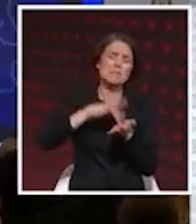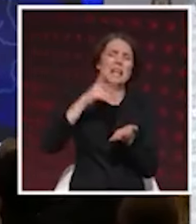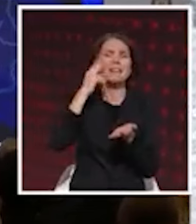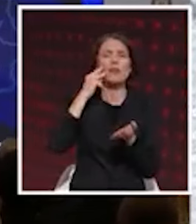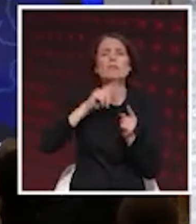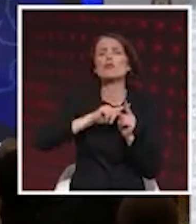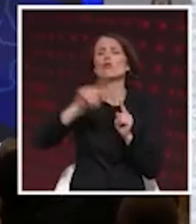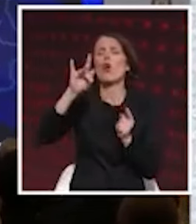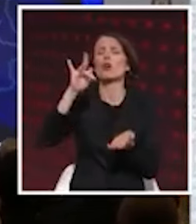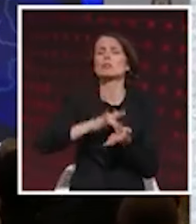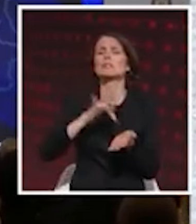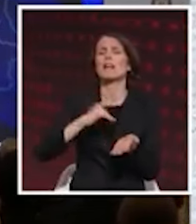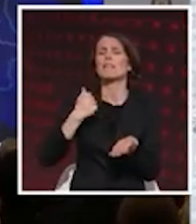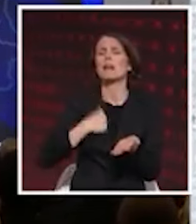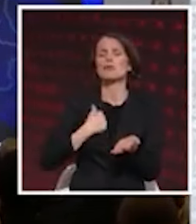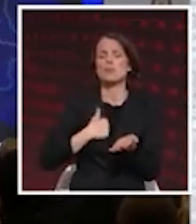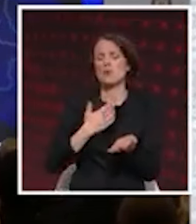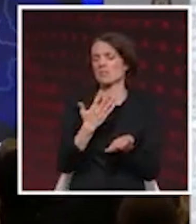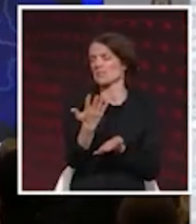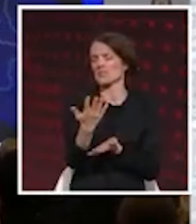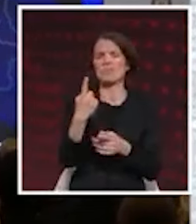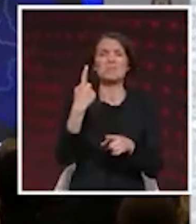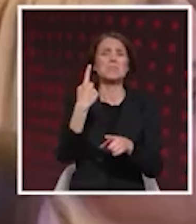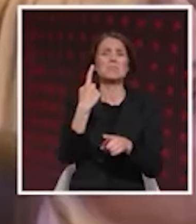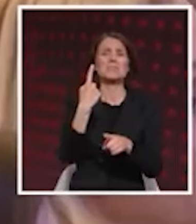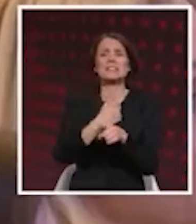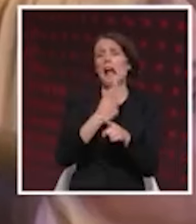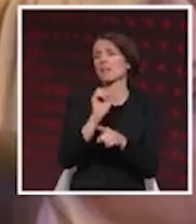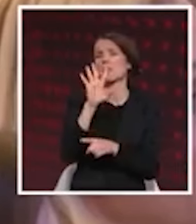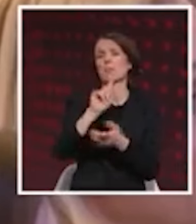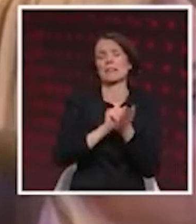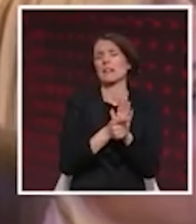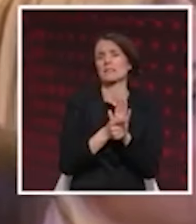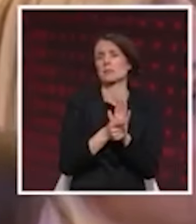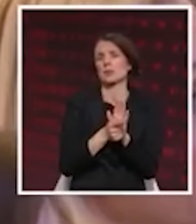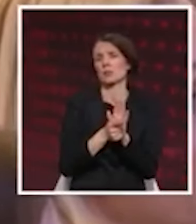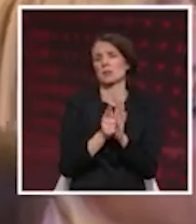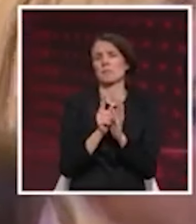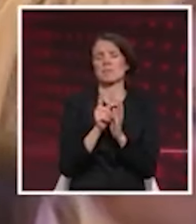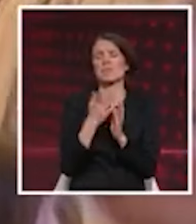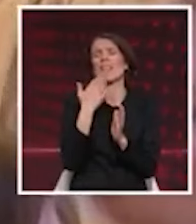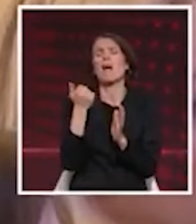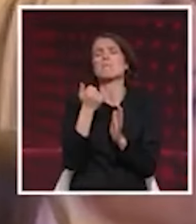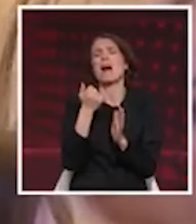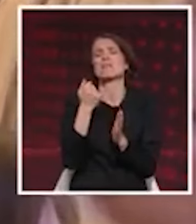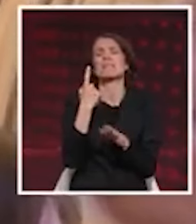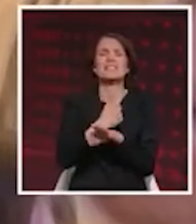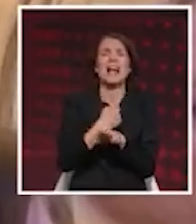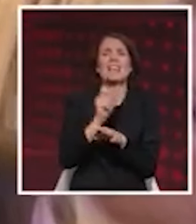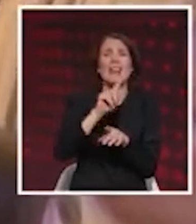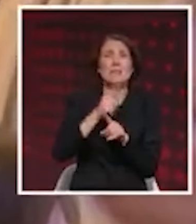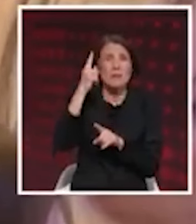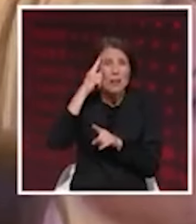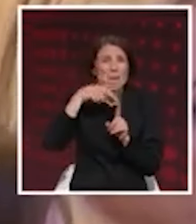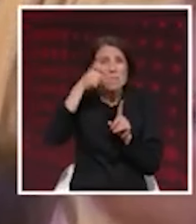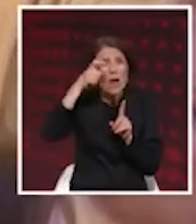centra Subotice za sat i nepunih 15 minut, sat i 12-13 minut. Možete mislite Beograd-Subotica, sat